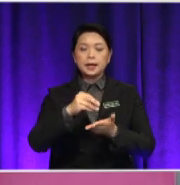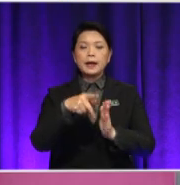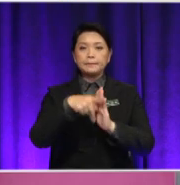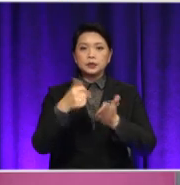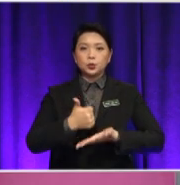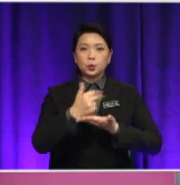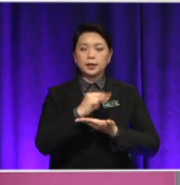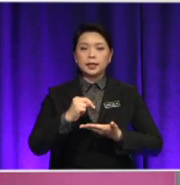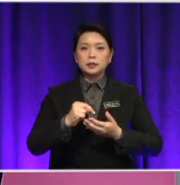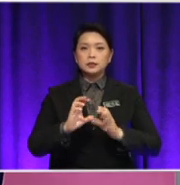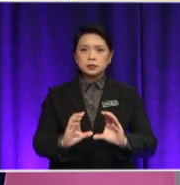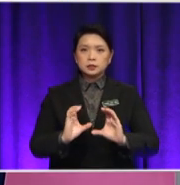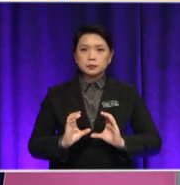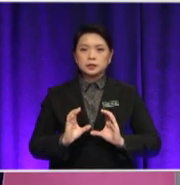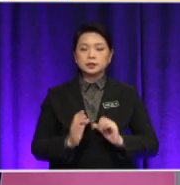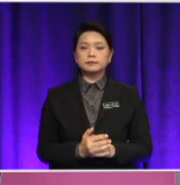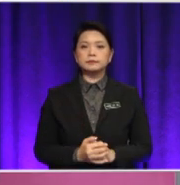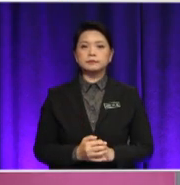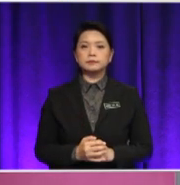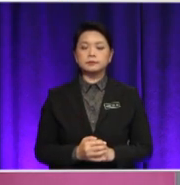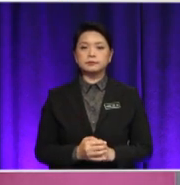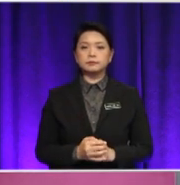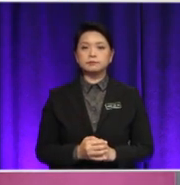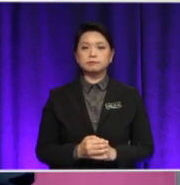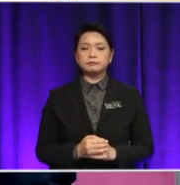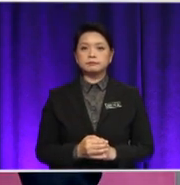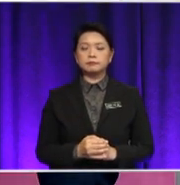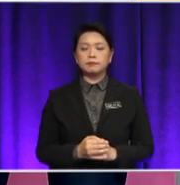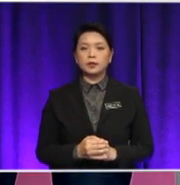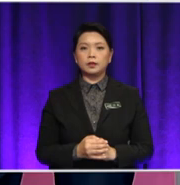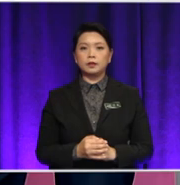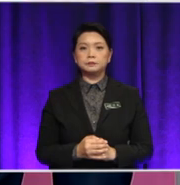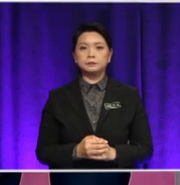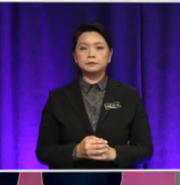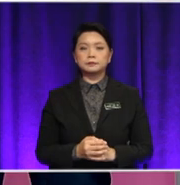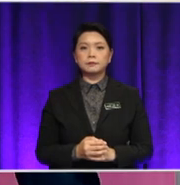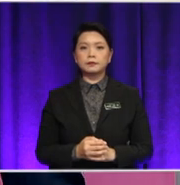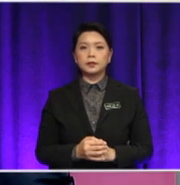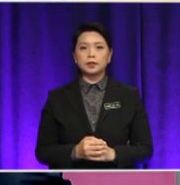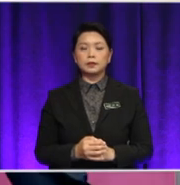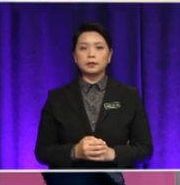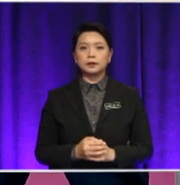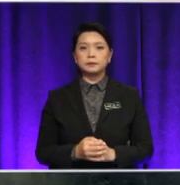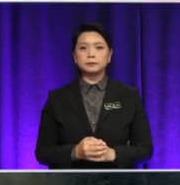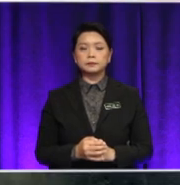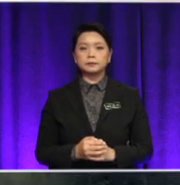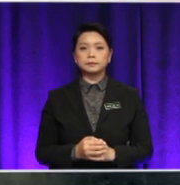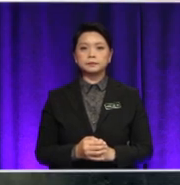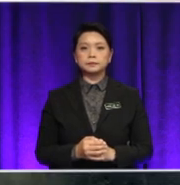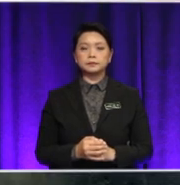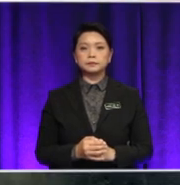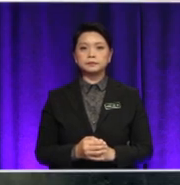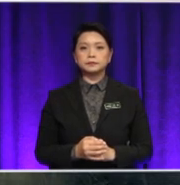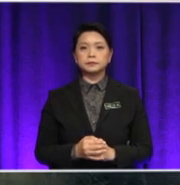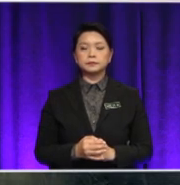Bab di bawah tingkatan 3, pendidikan jasmani dan pendidikan kesihatan. Baik. Okey. Okey, jadi dengan itu kita mulakan kelas kita, Cikgu.